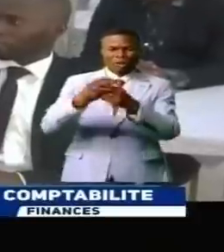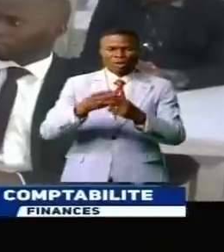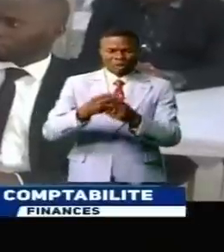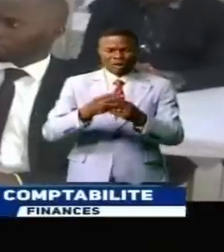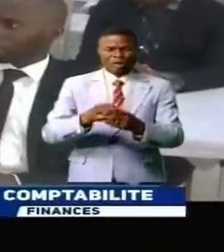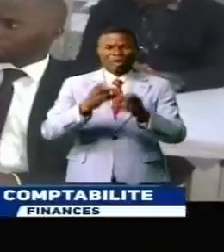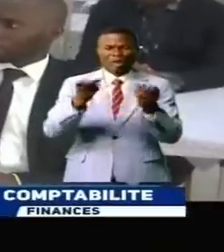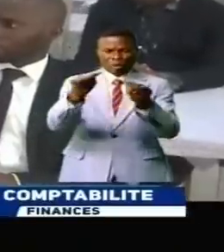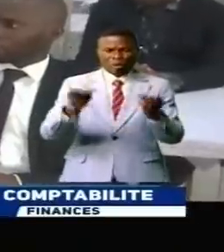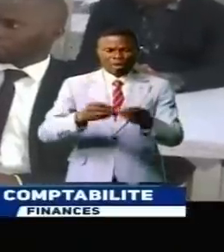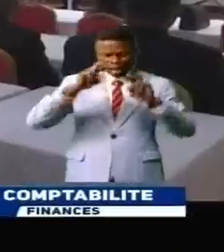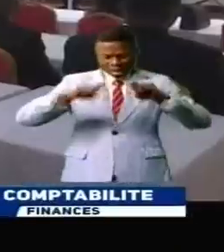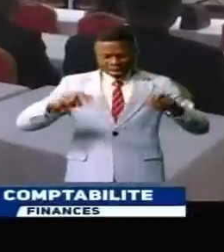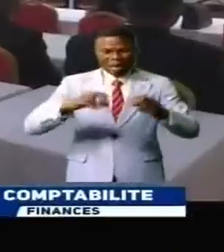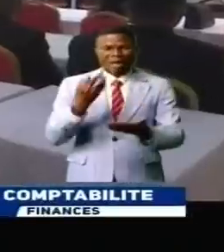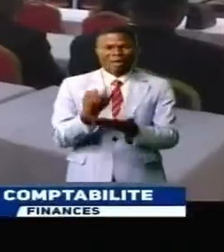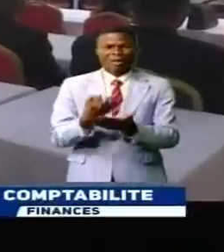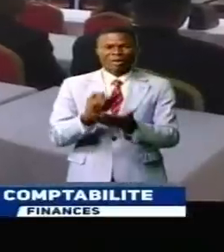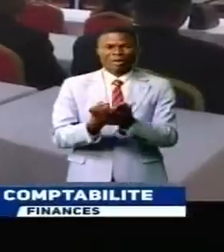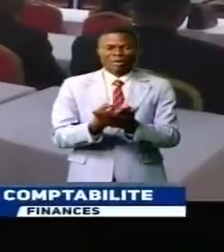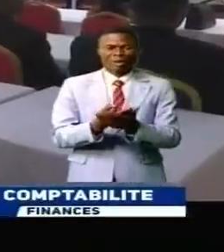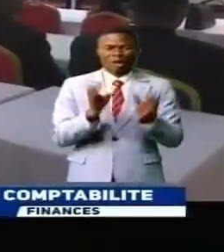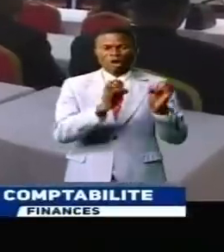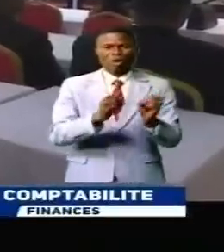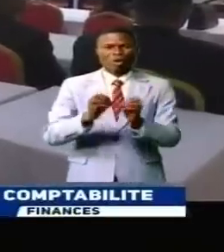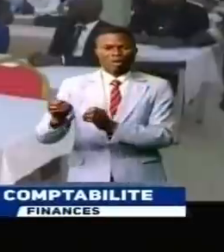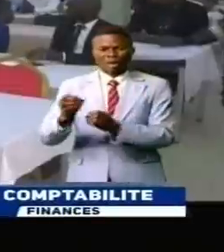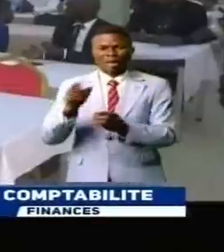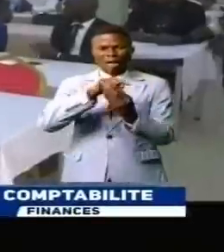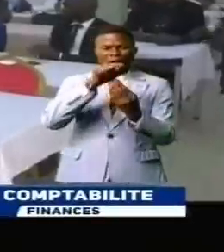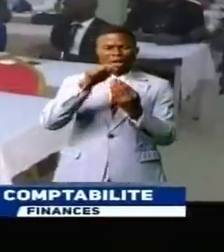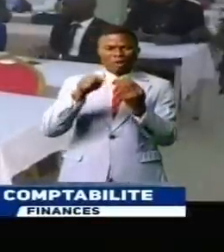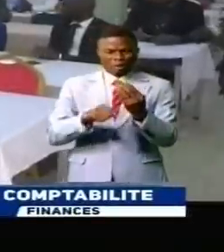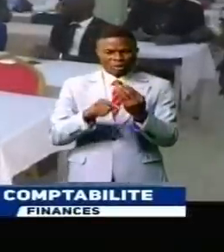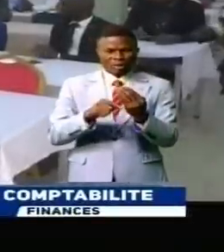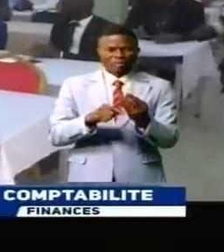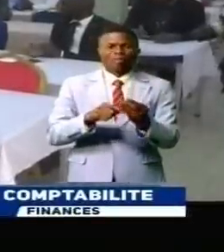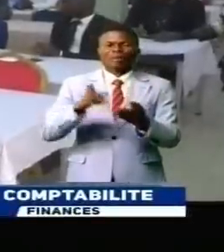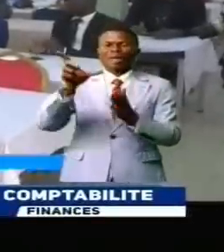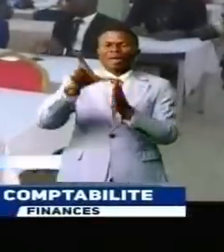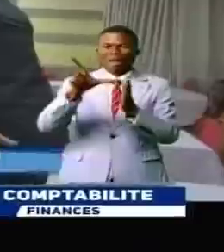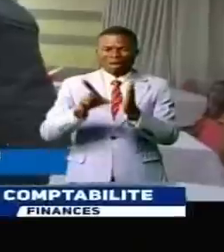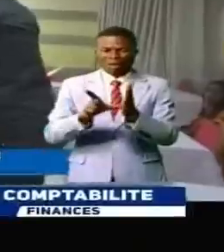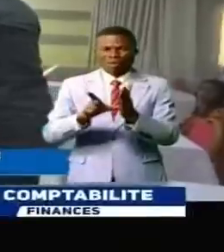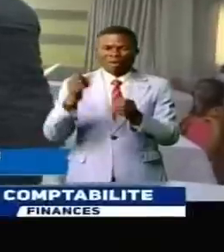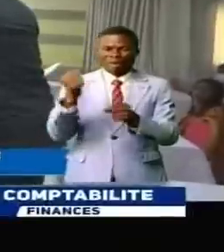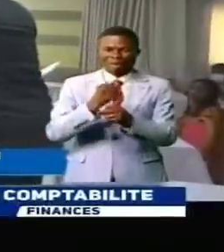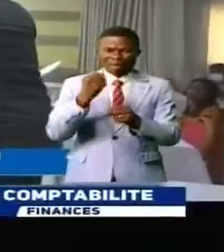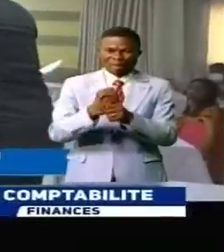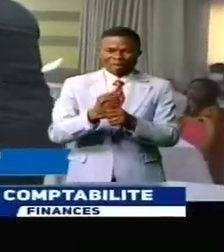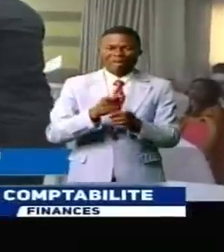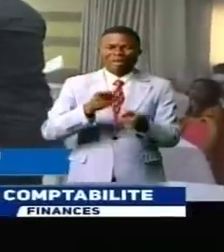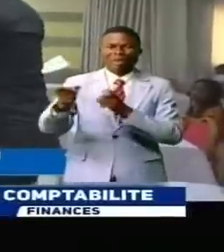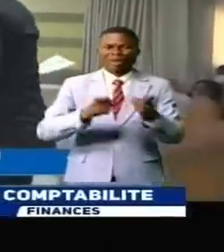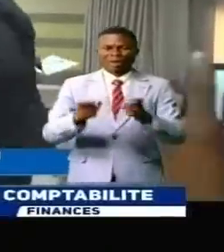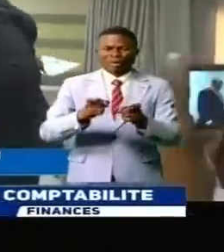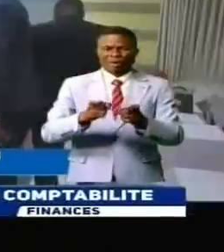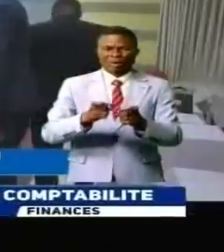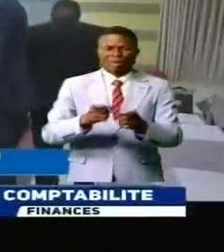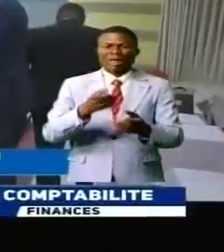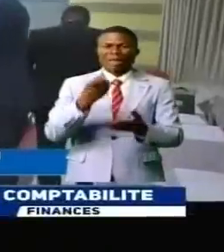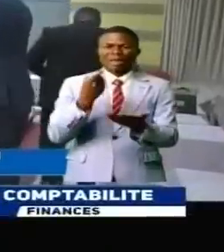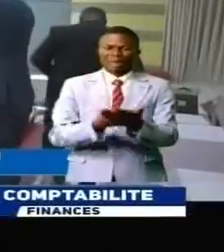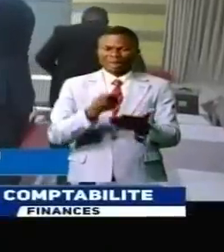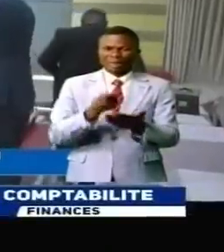interne, l'analyse financière, l'organisation comptable, l'éthique et déontologie, ainsi que la gestion de la trésorerie.